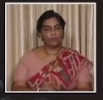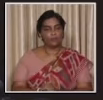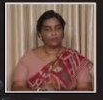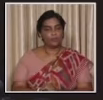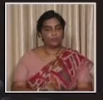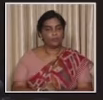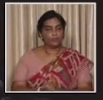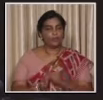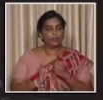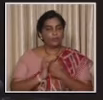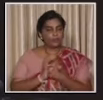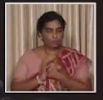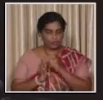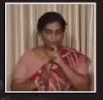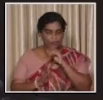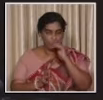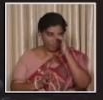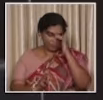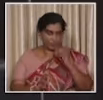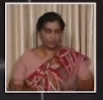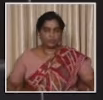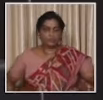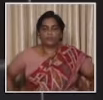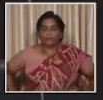ගරු කථානායකතුමනි